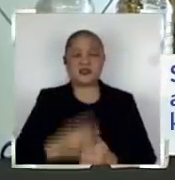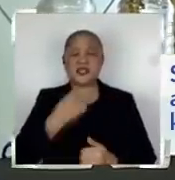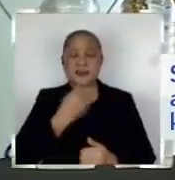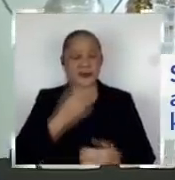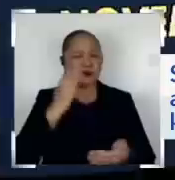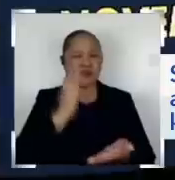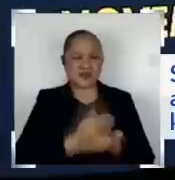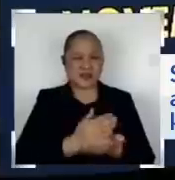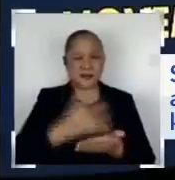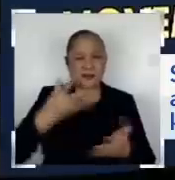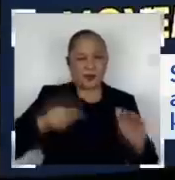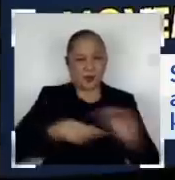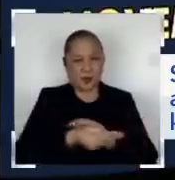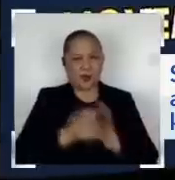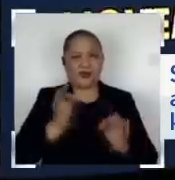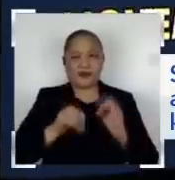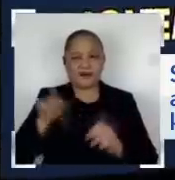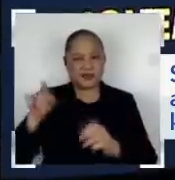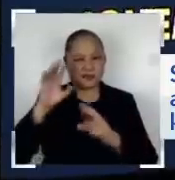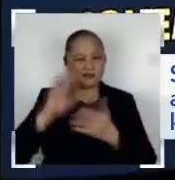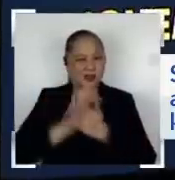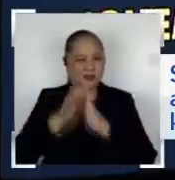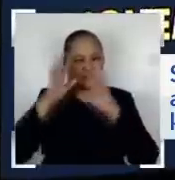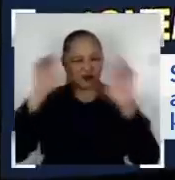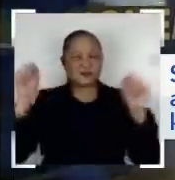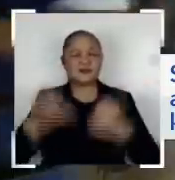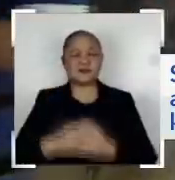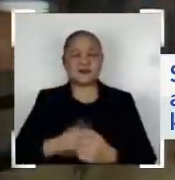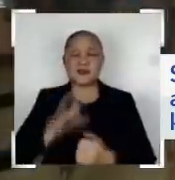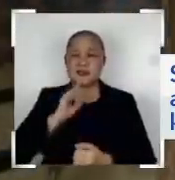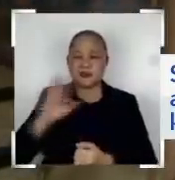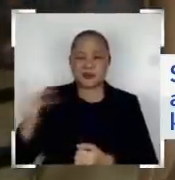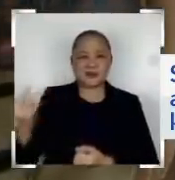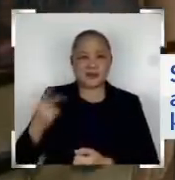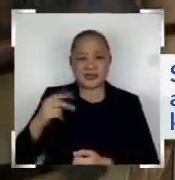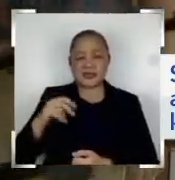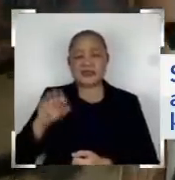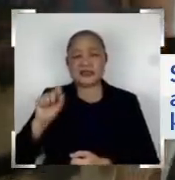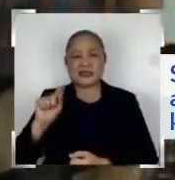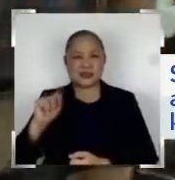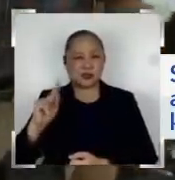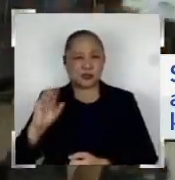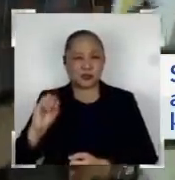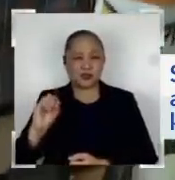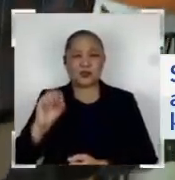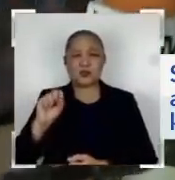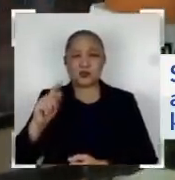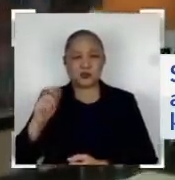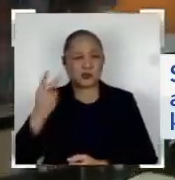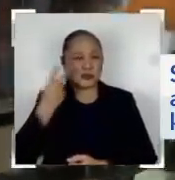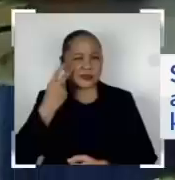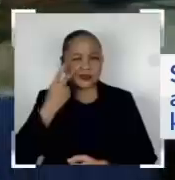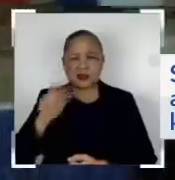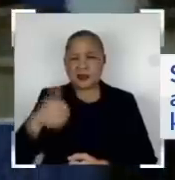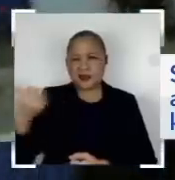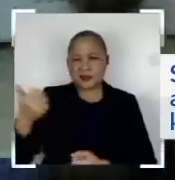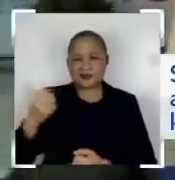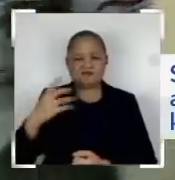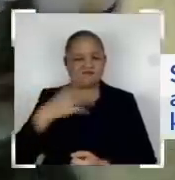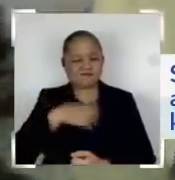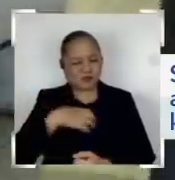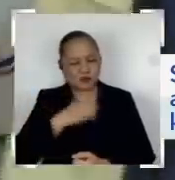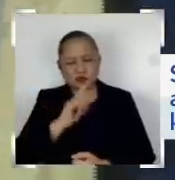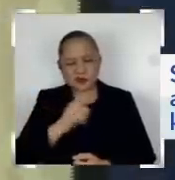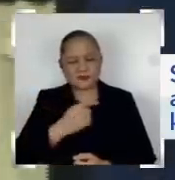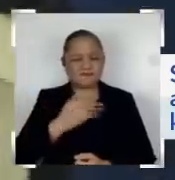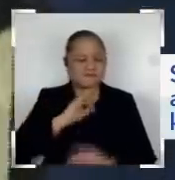pangulo siya. Nangako rin siya at katandem na si Senate President Tito Soto na titingnan ng iba pa nilang hinaing. Kasama rin